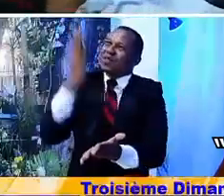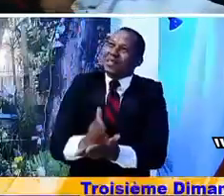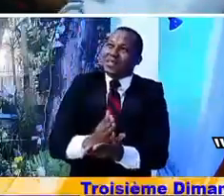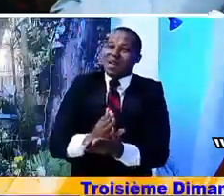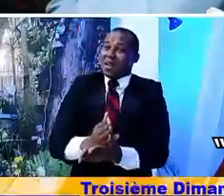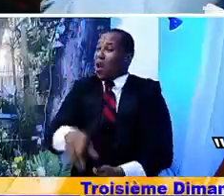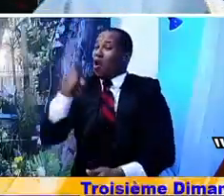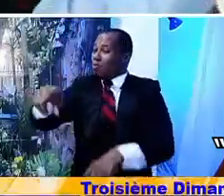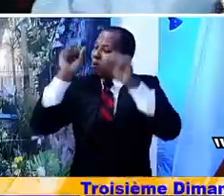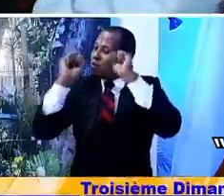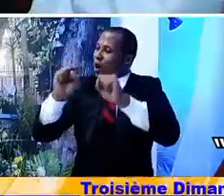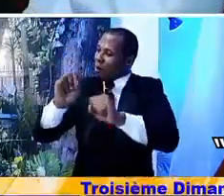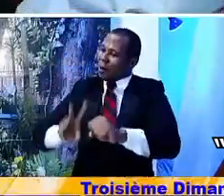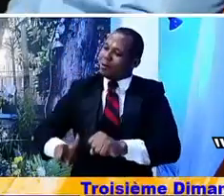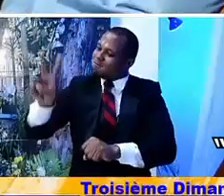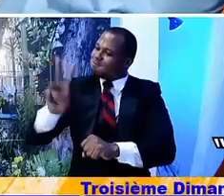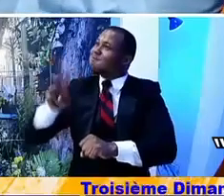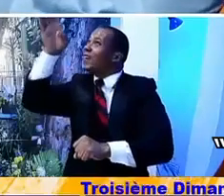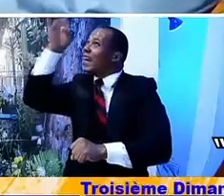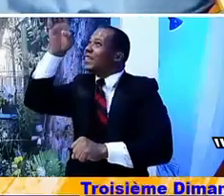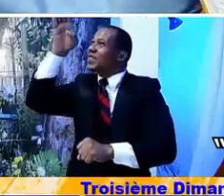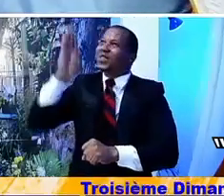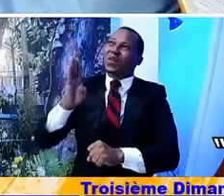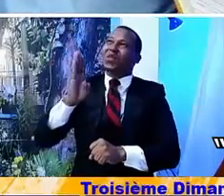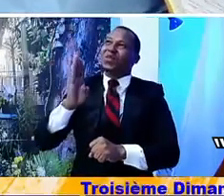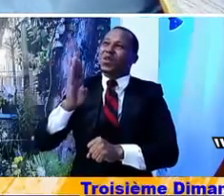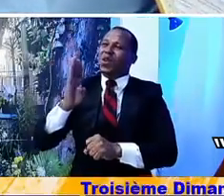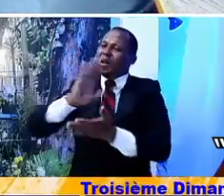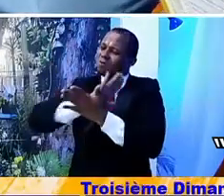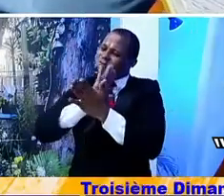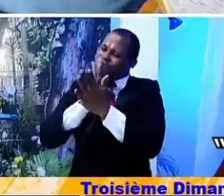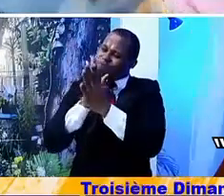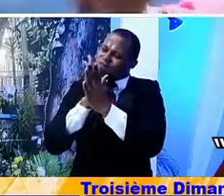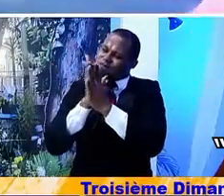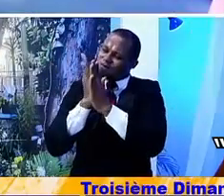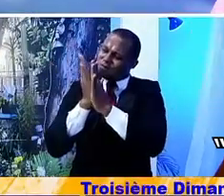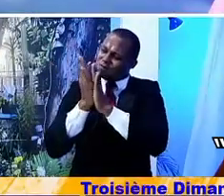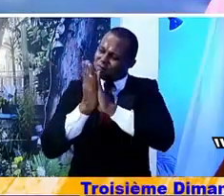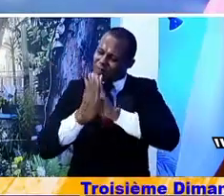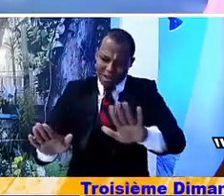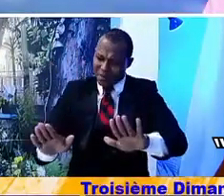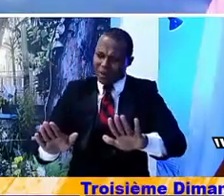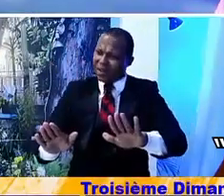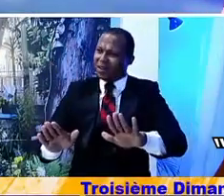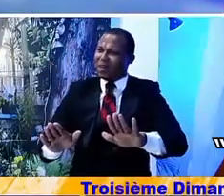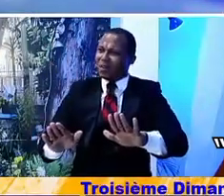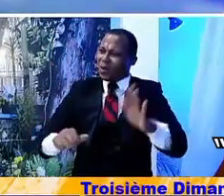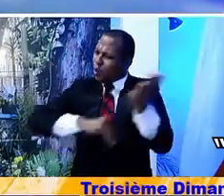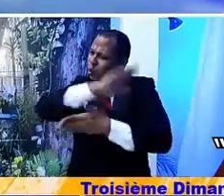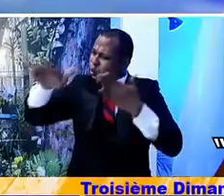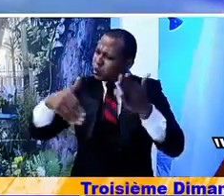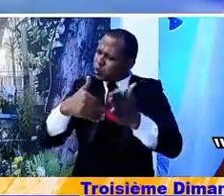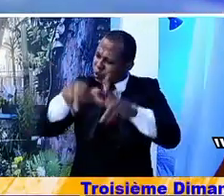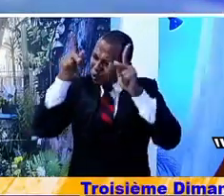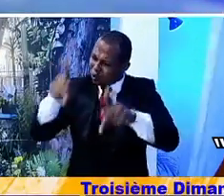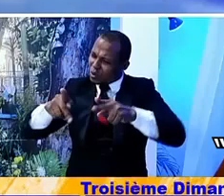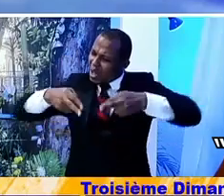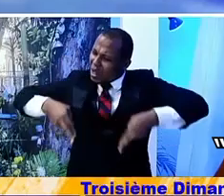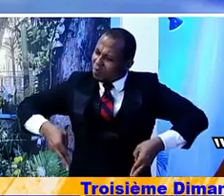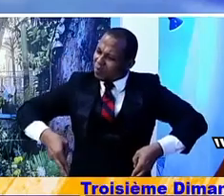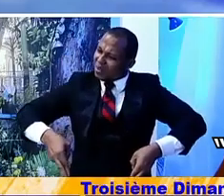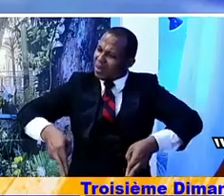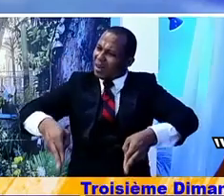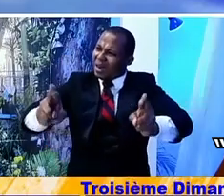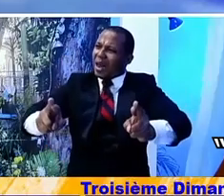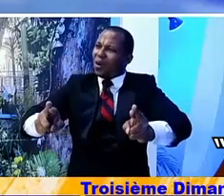de Dieu là, sont pas dans des criques. Même gens avec l'en t'a fait 8 décembre, non, ou t'es n'importe presque comme ça. Côté tout le monde prend la rue. Tout